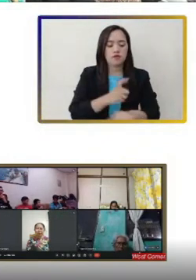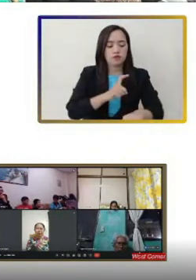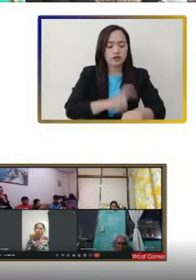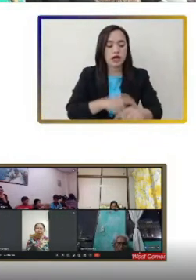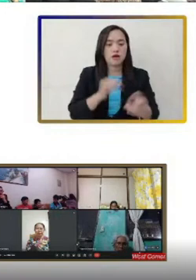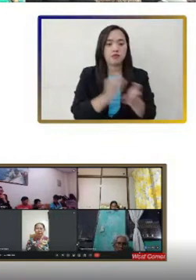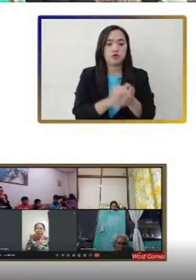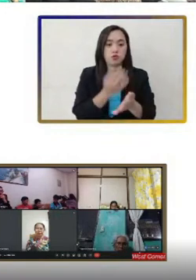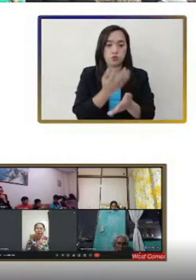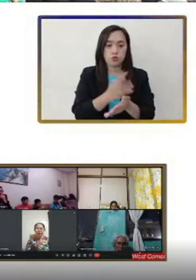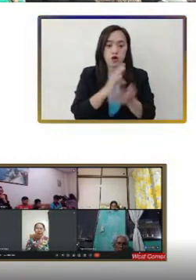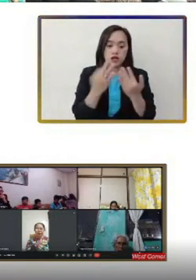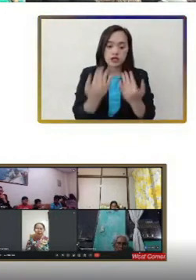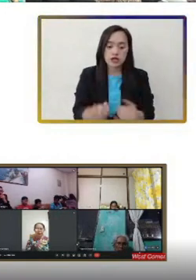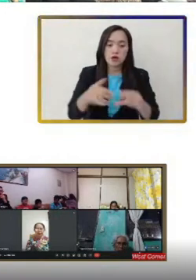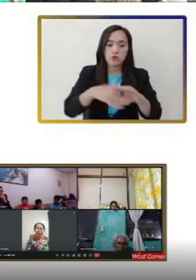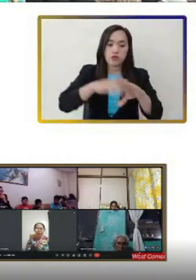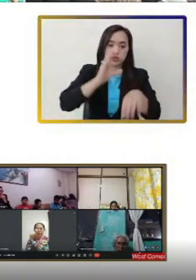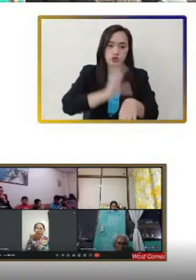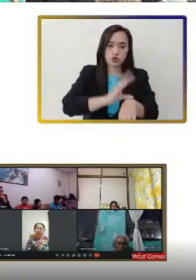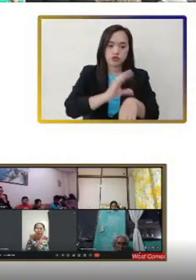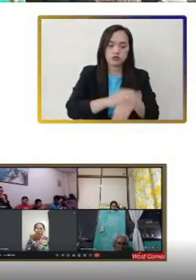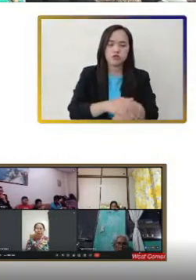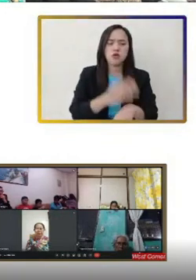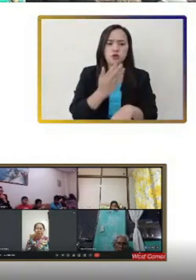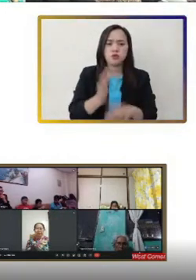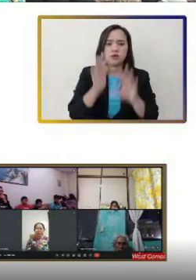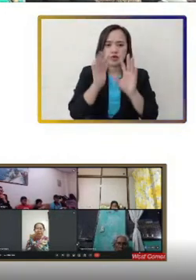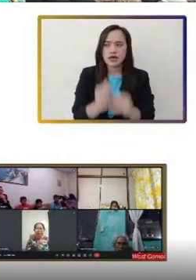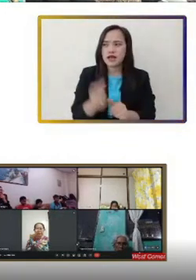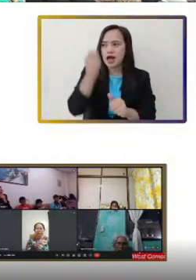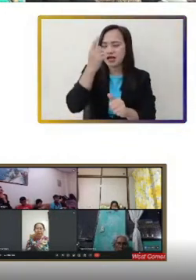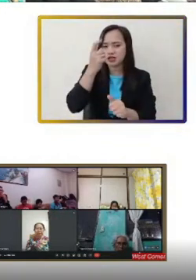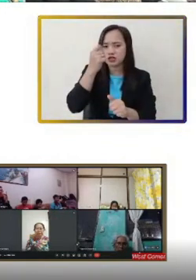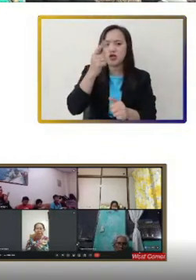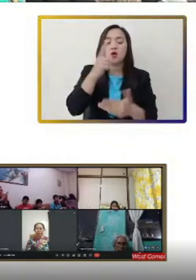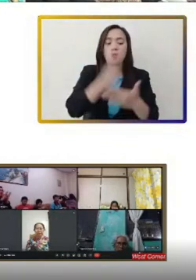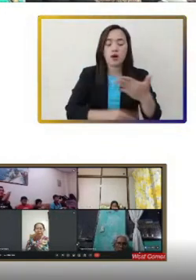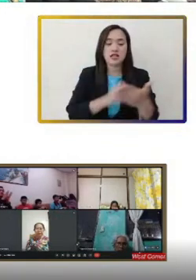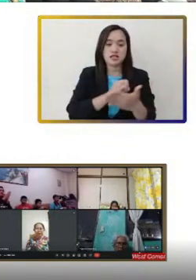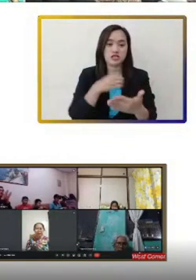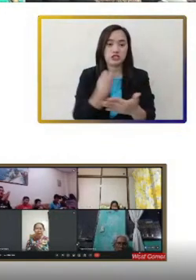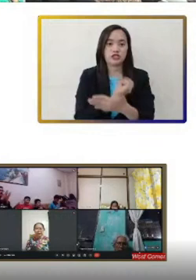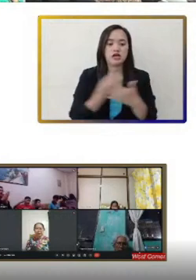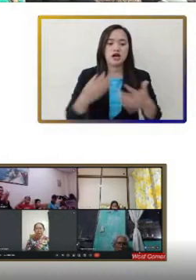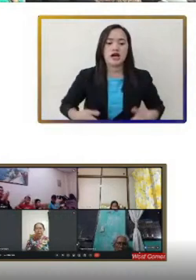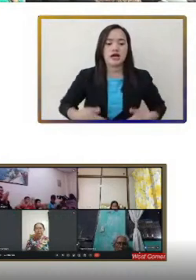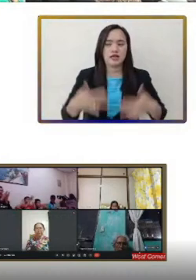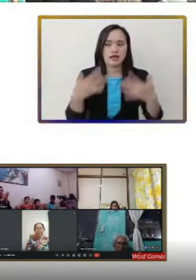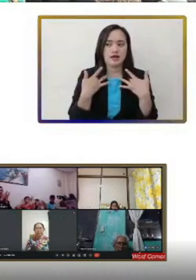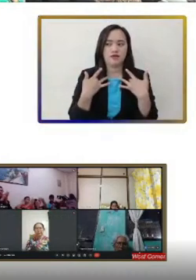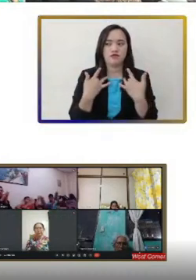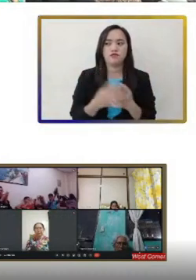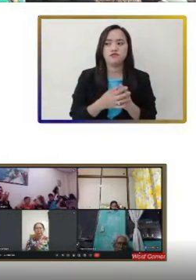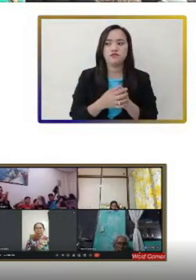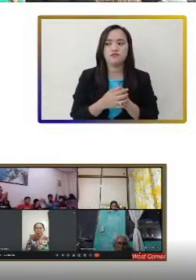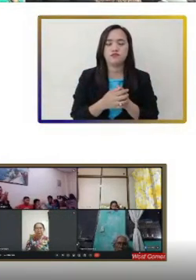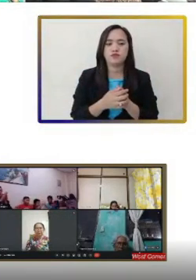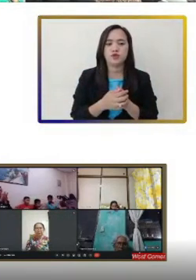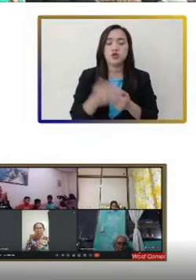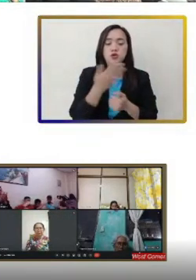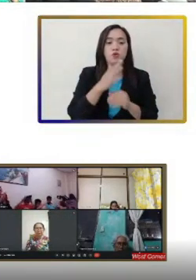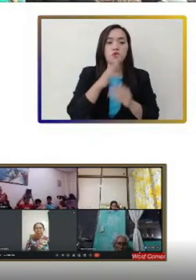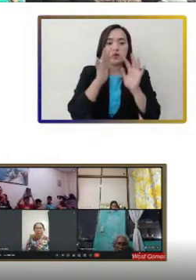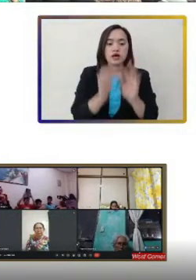May nakikinig ba sa akin? Sabi ko, nandito ka sa simbahan ito, ay mauunawaan mo talaga